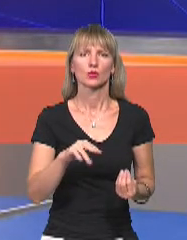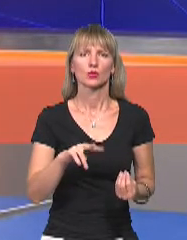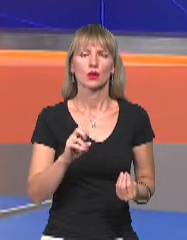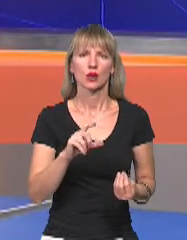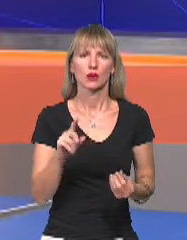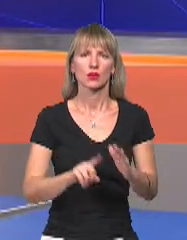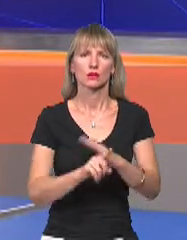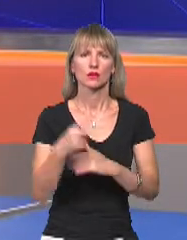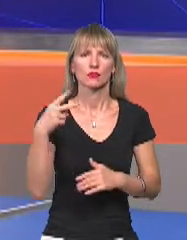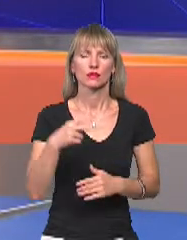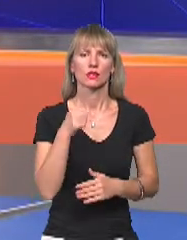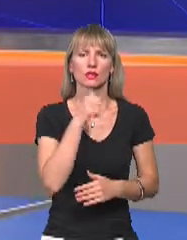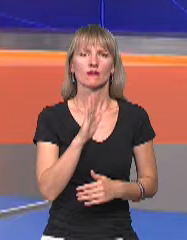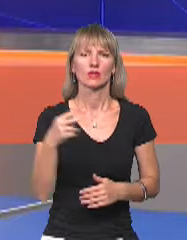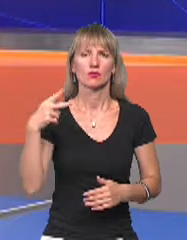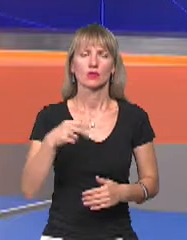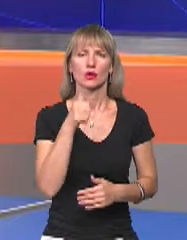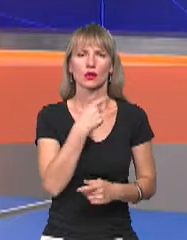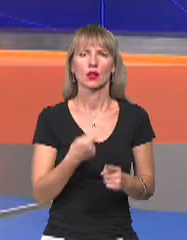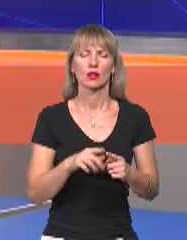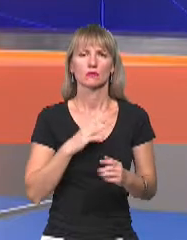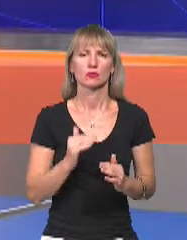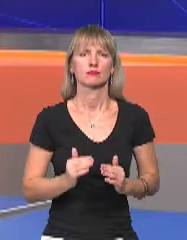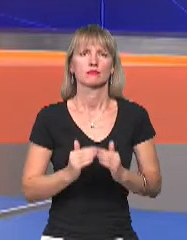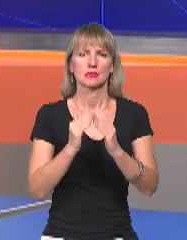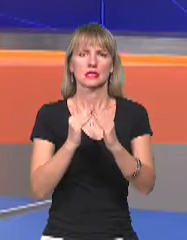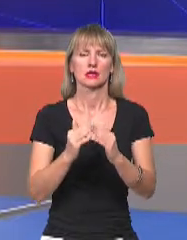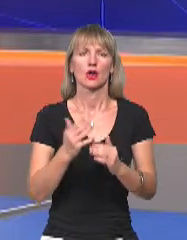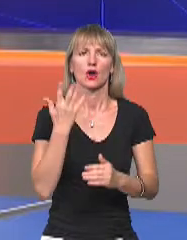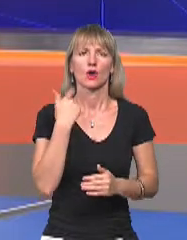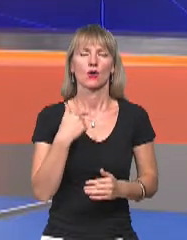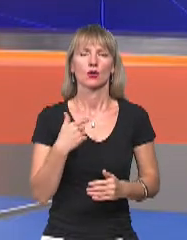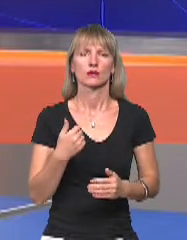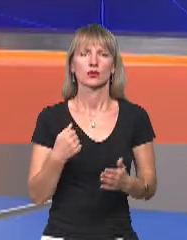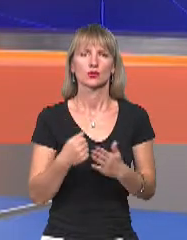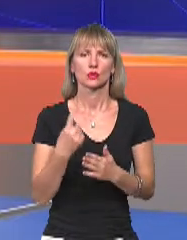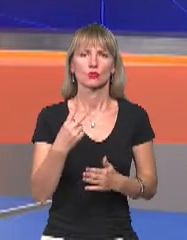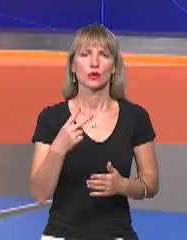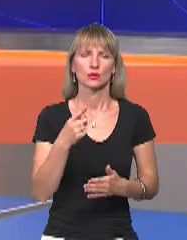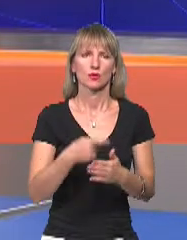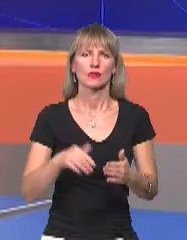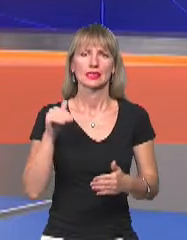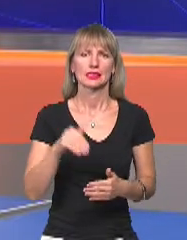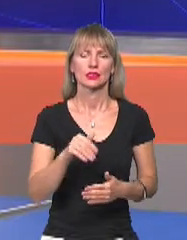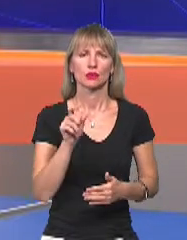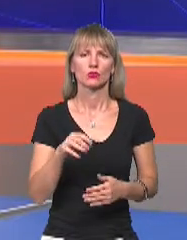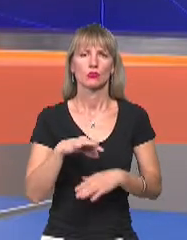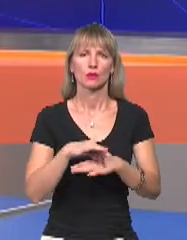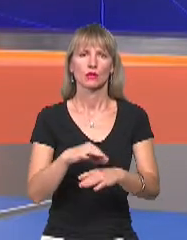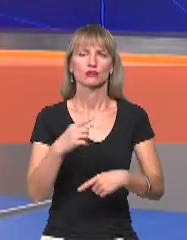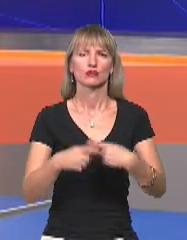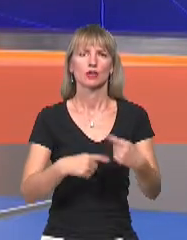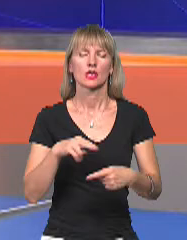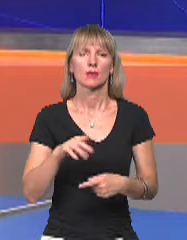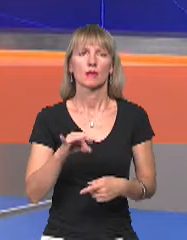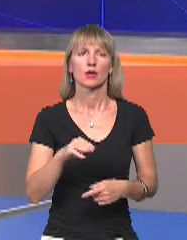2000-й рік. Бо в 2000 році це був пік, коли ми до 2,5 тисяч дітей у нас проходило через